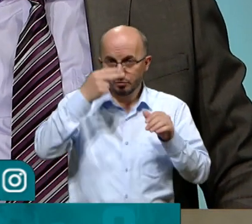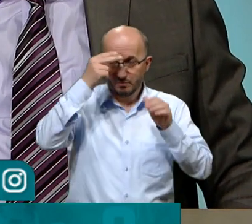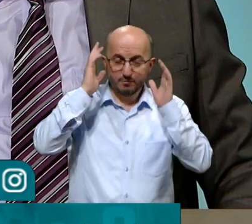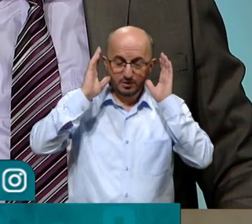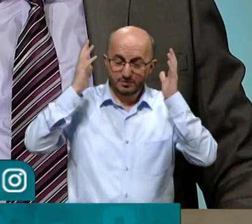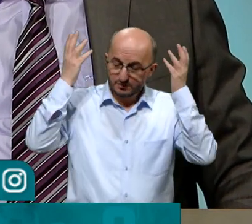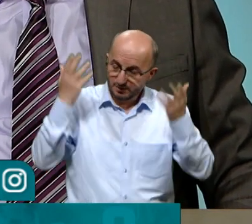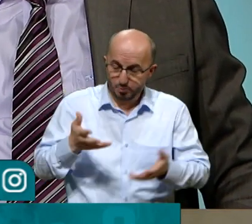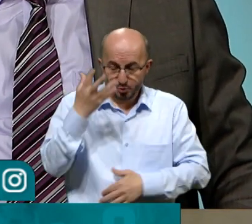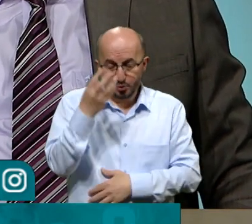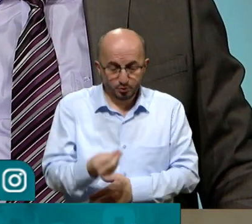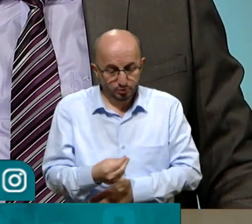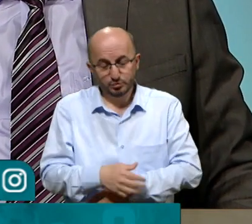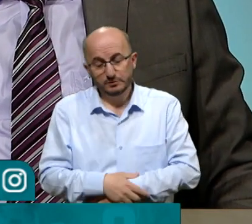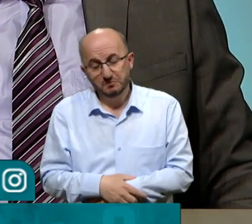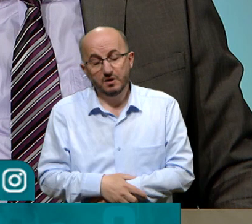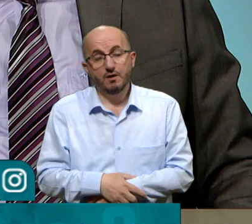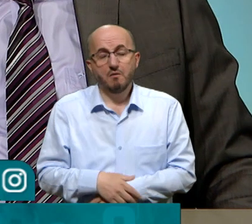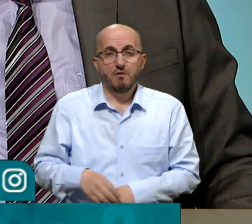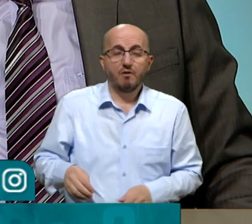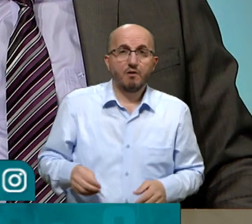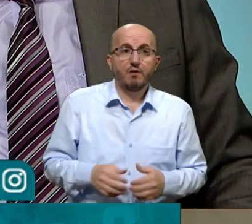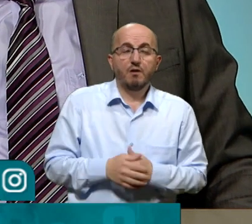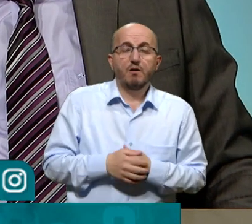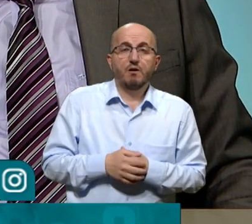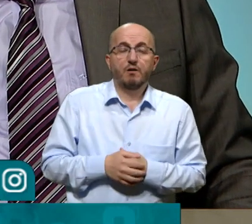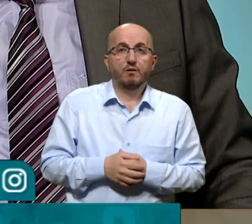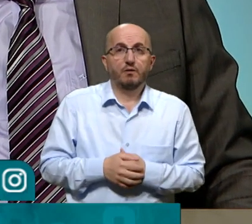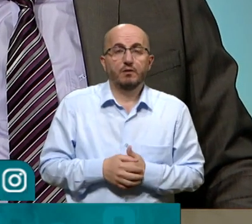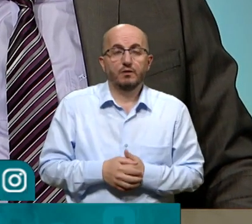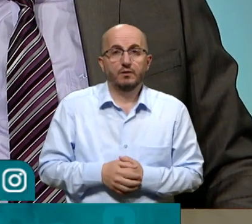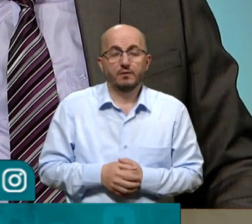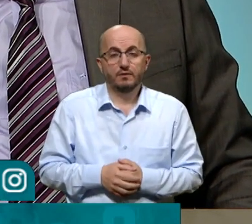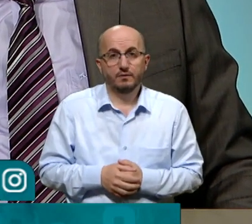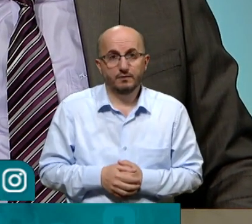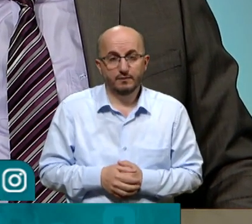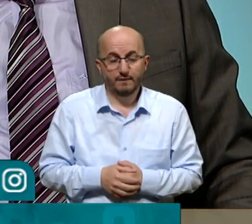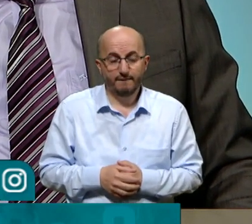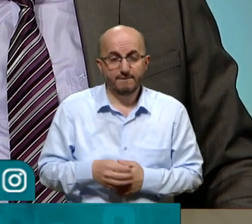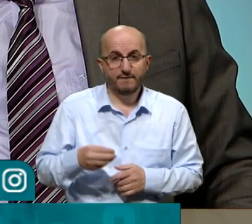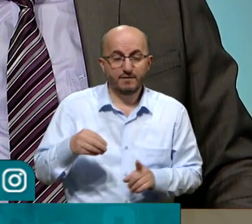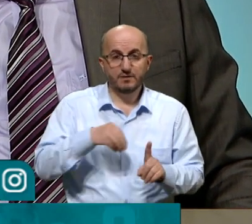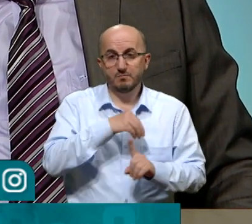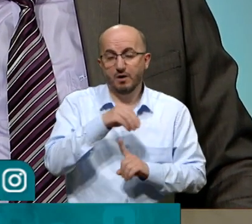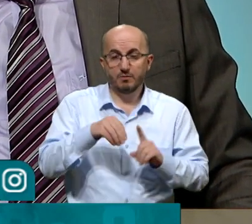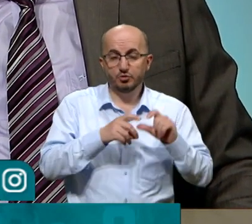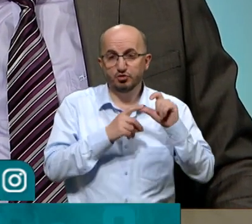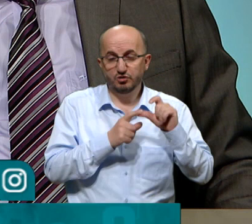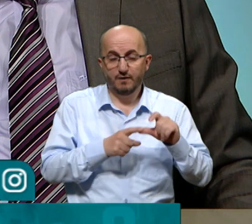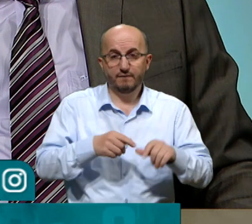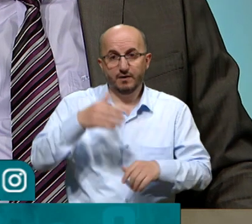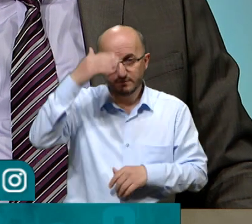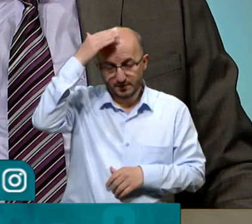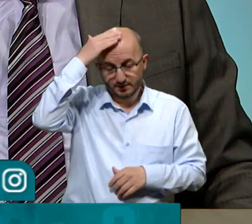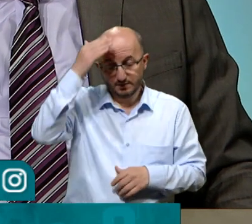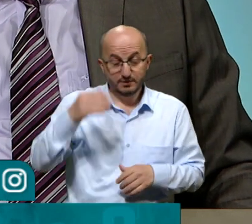eyvallah Ama katılsa İmam Şafii taklit eden itiraz eder miyiz Hayır itiraz etme Peki bizim Ben imam Şafii Hazretlerinin işte adına